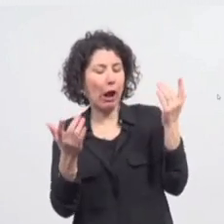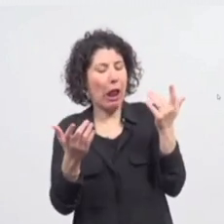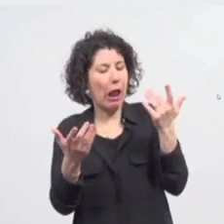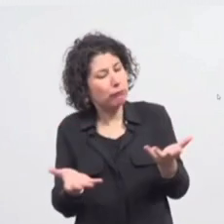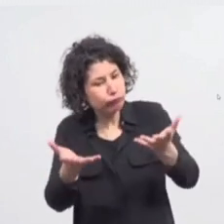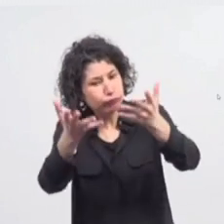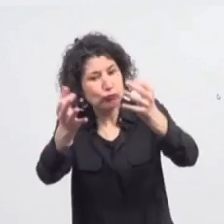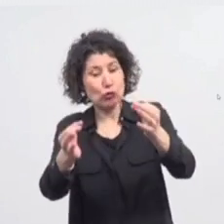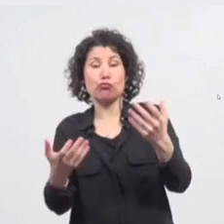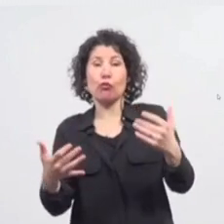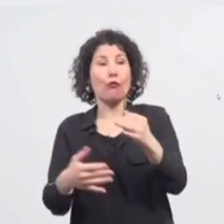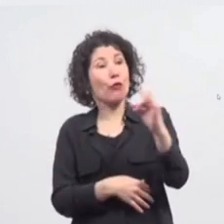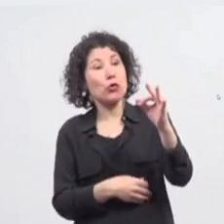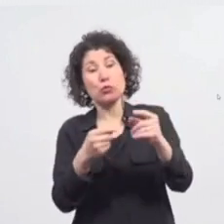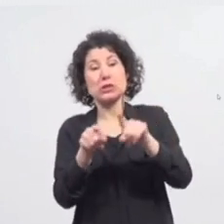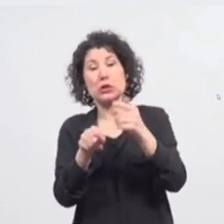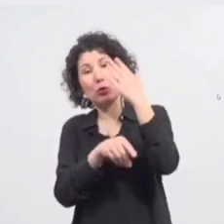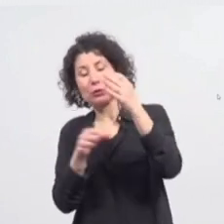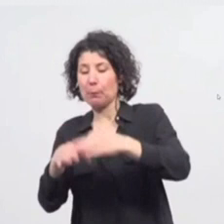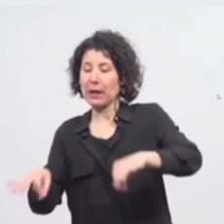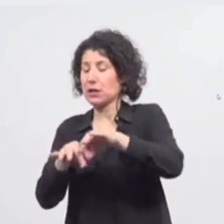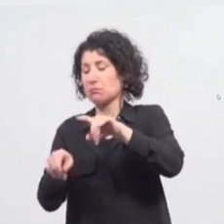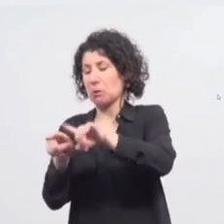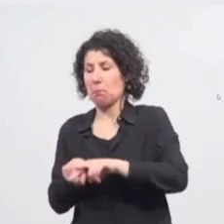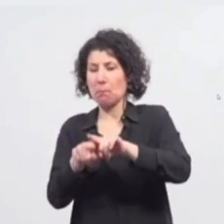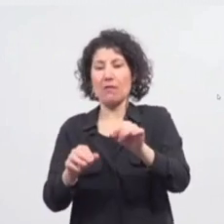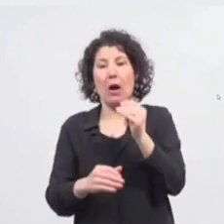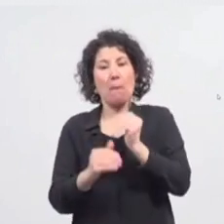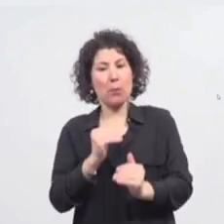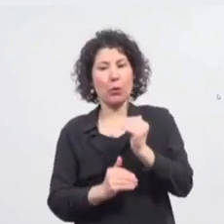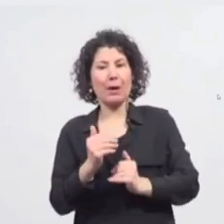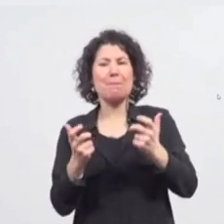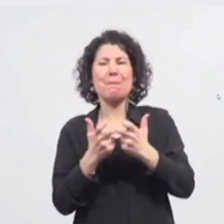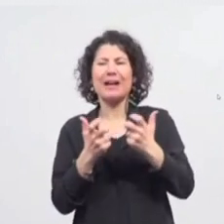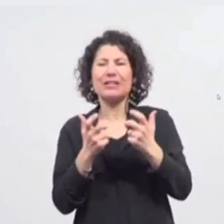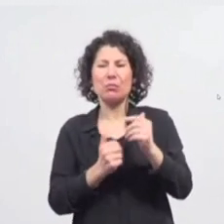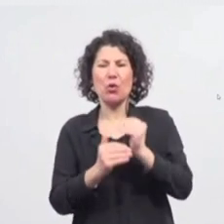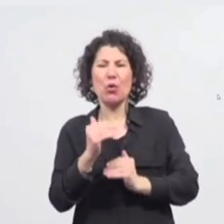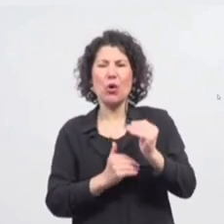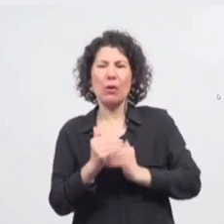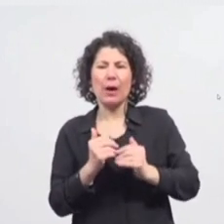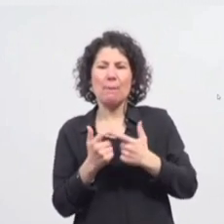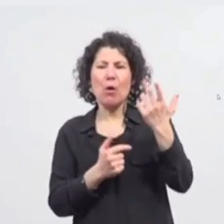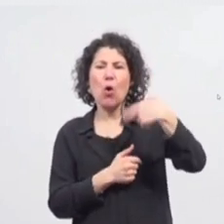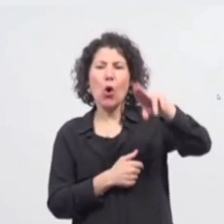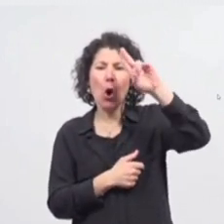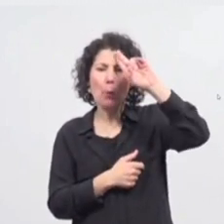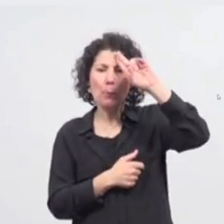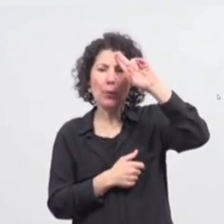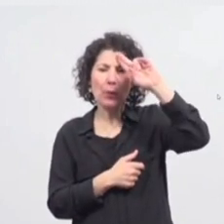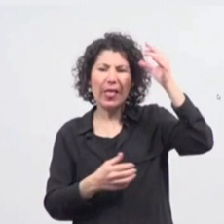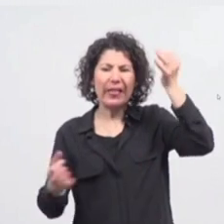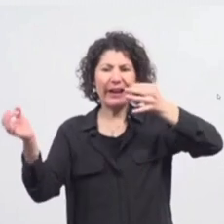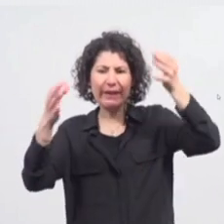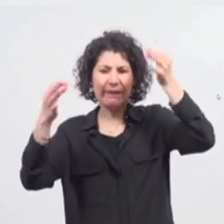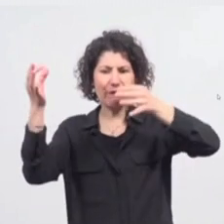pays. Donc il y a à travers des programmes, en particulier des programmes comme Europe Créative, des fonds extrêmement importants dans ce cadre.